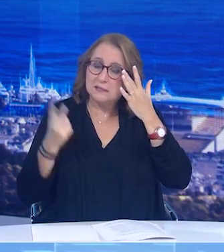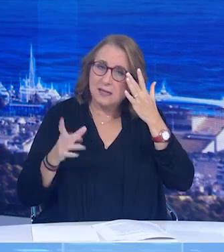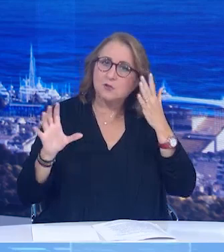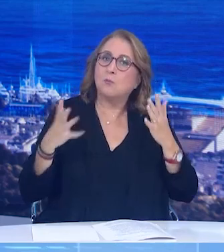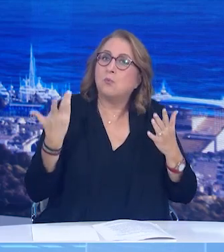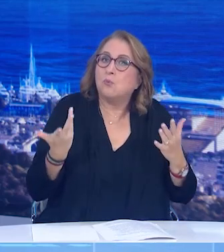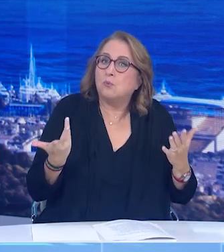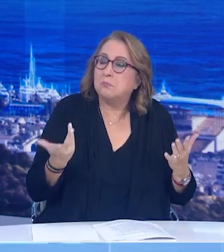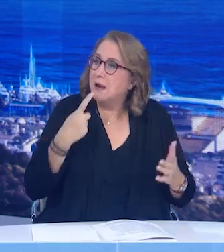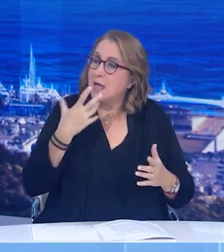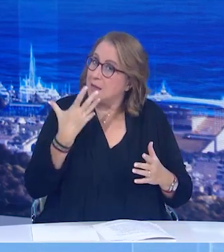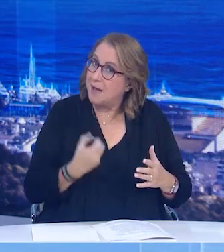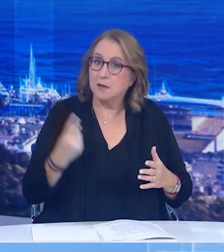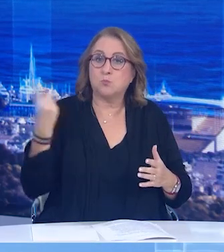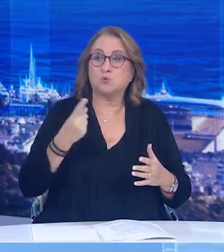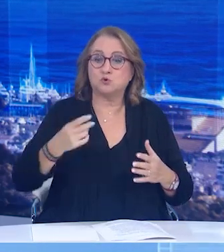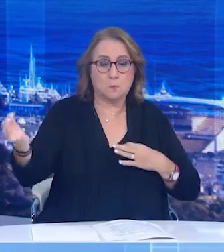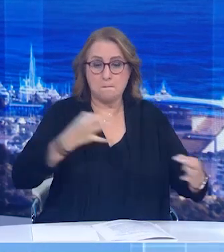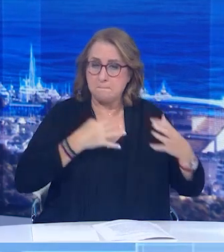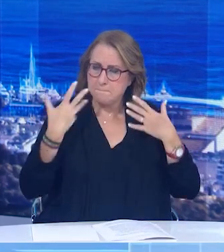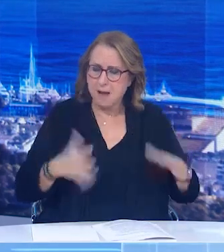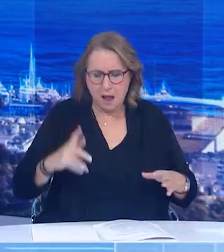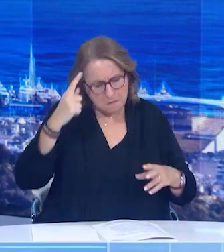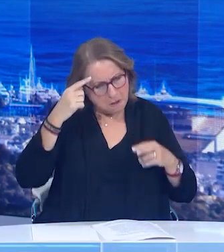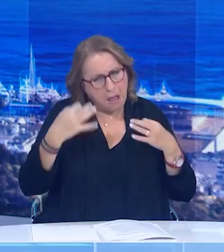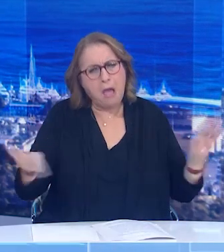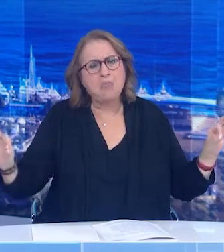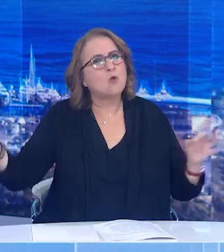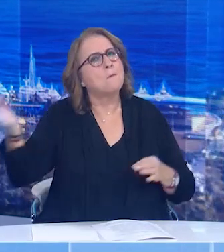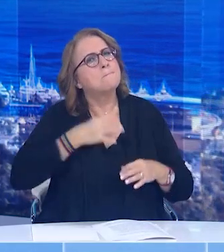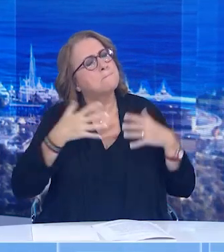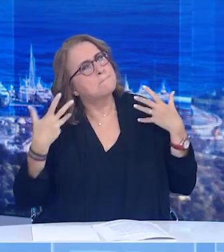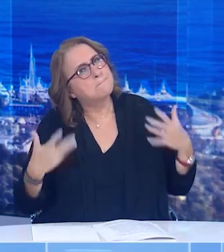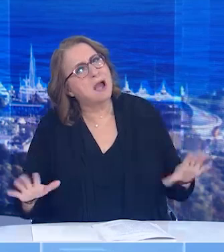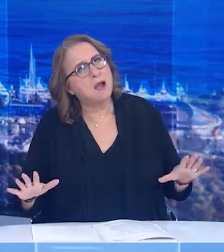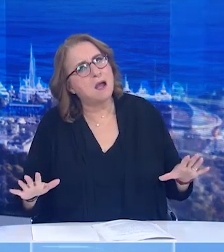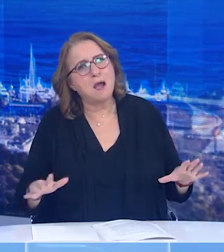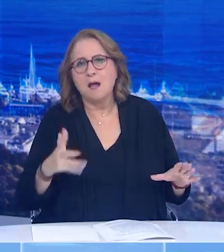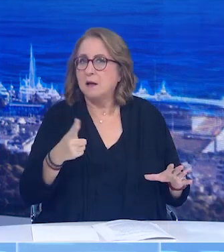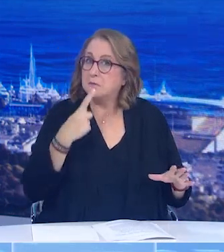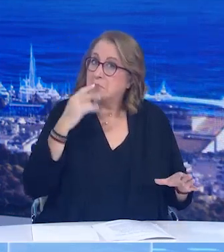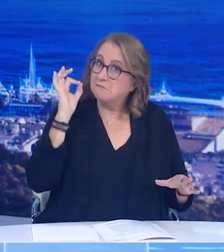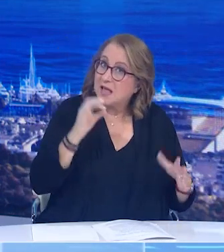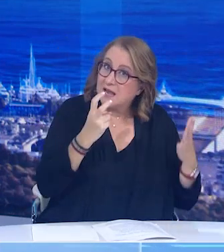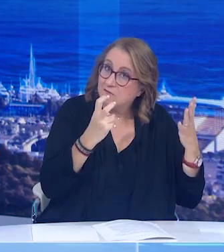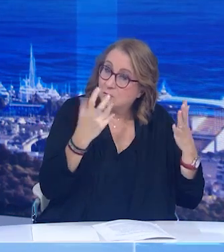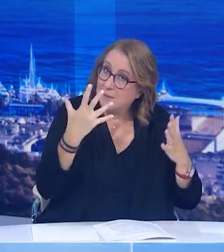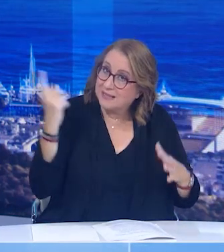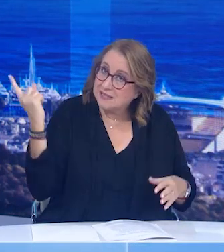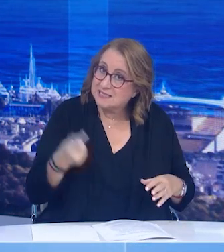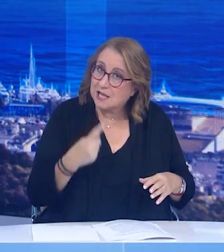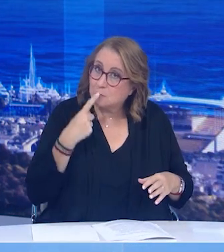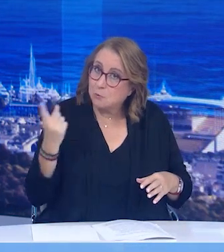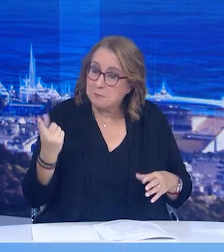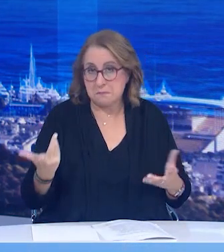πέρασε την νόσο και δεν το ξέρει. Μεγάλο κομμάτι του πληθυσμού σίγουρα πέρασε την νόσο και δεν το ξέρει, αλλά πολύ πιθανό να έχει εμβολιαστεί κιόλας. Από την άλλη